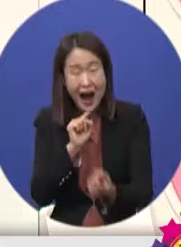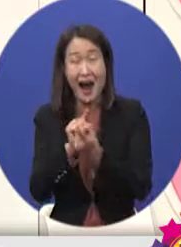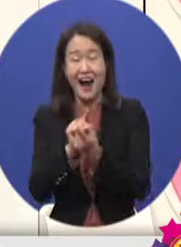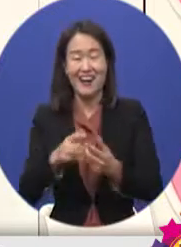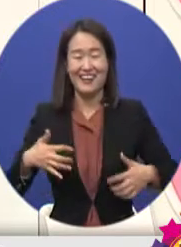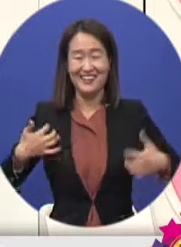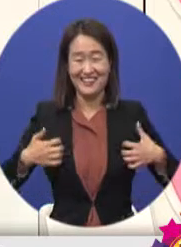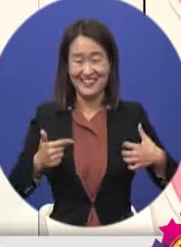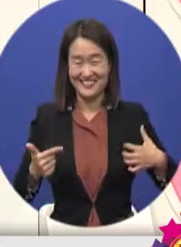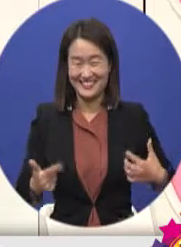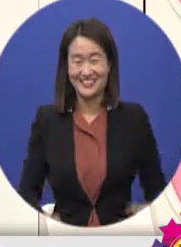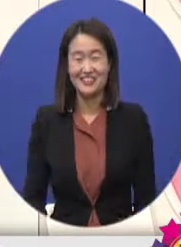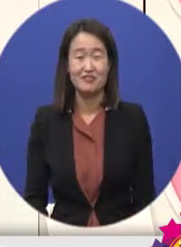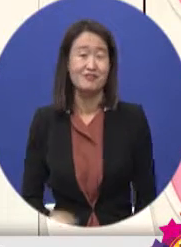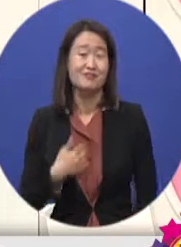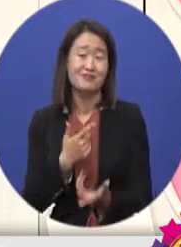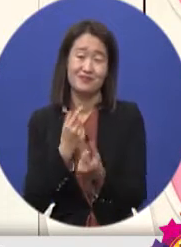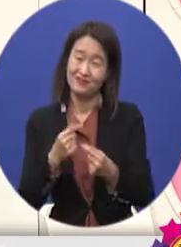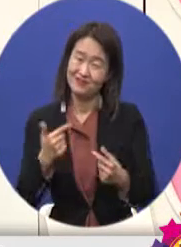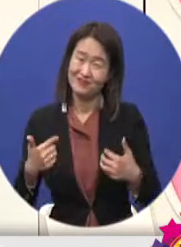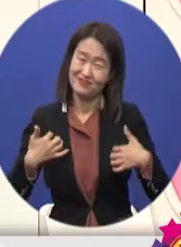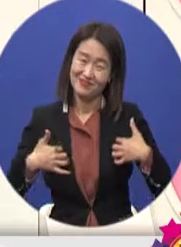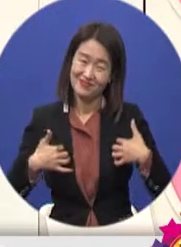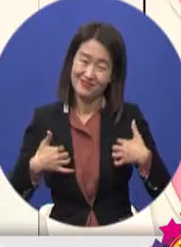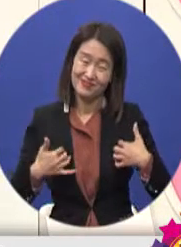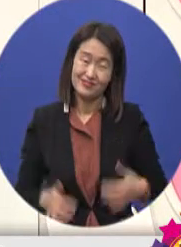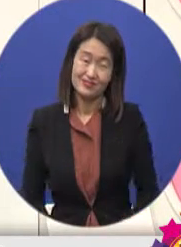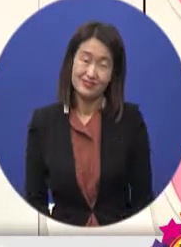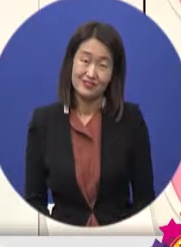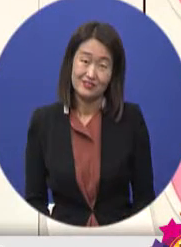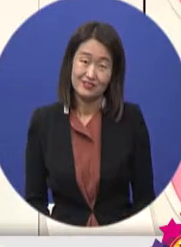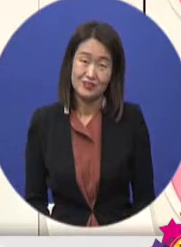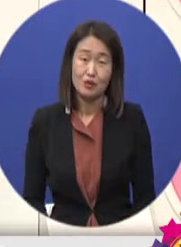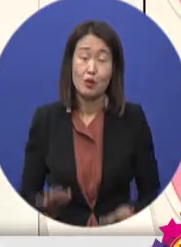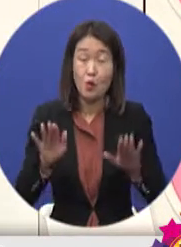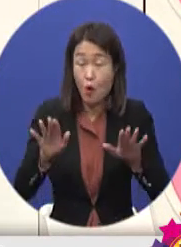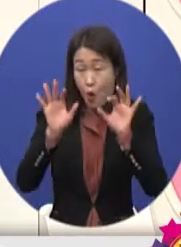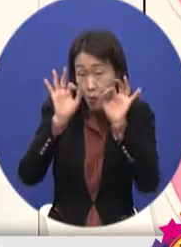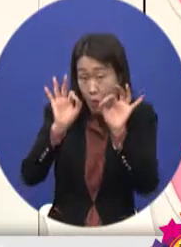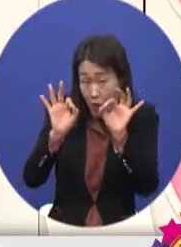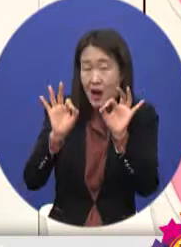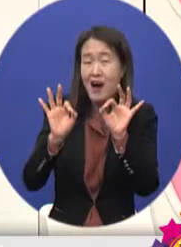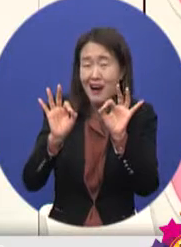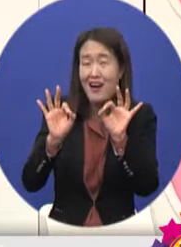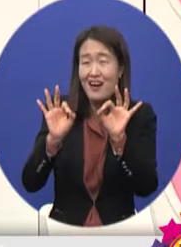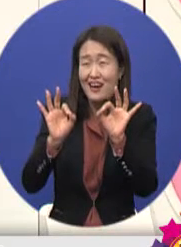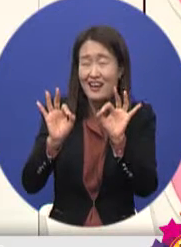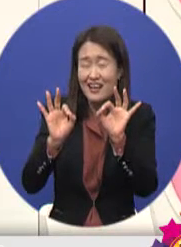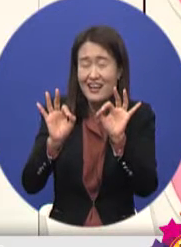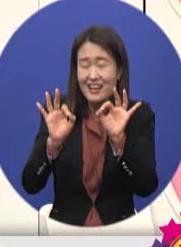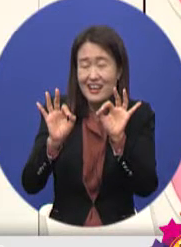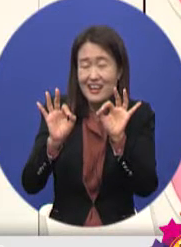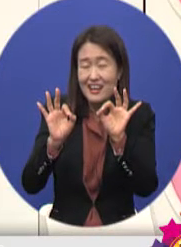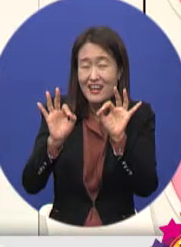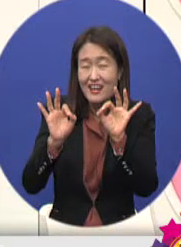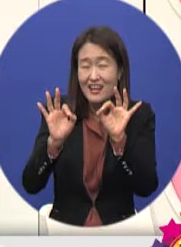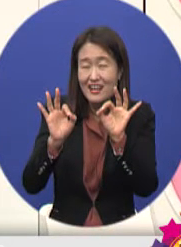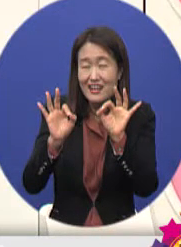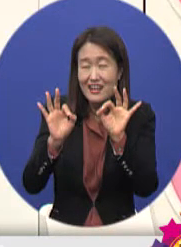정말 반갑습니다. 아이고, 반갑습니다. 네. 어떤 노래 부르실까요? 오늘 보고 있다가 또, 아이고, 이.